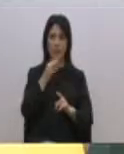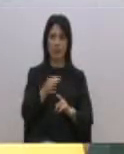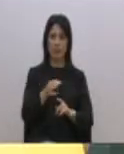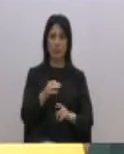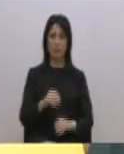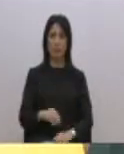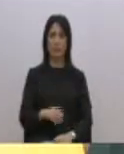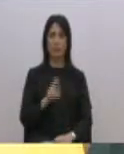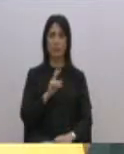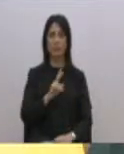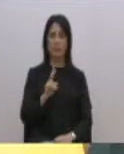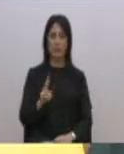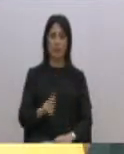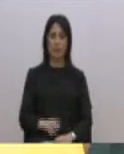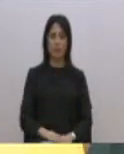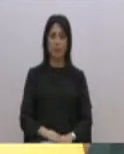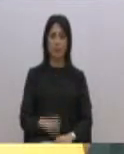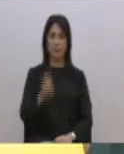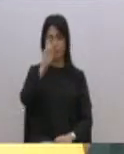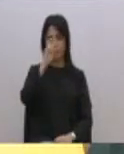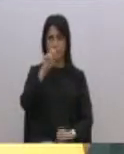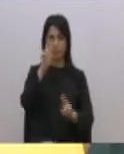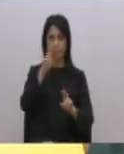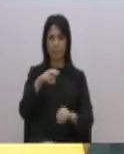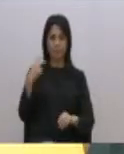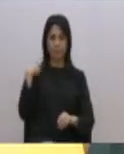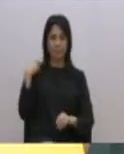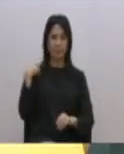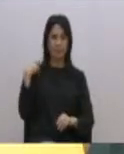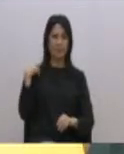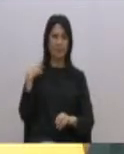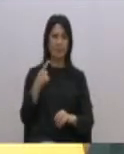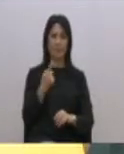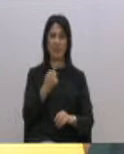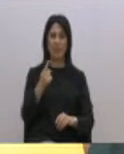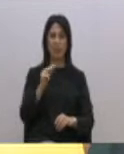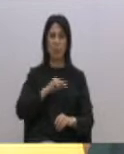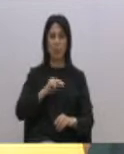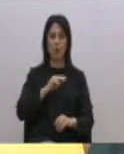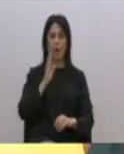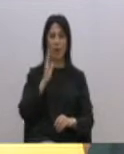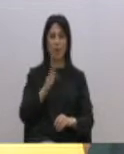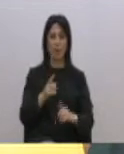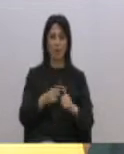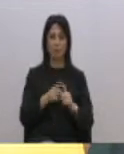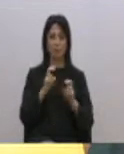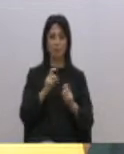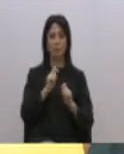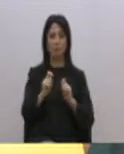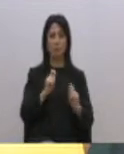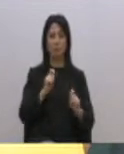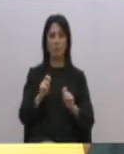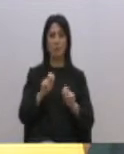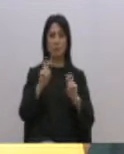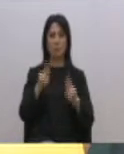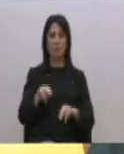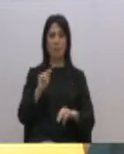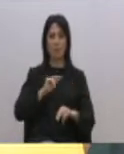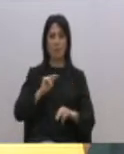ამაზე ვინაიდან სახელმწიფო სპეციალური წოდება თითოეულ მოხელეს ექნება სპეციალურ პენტენციურ